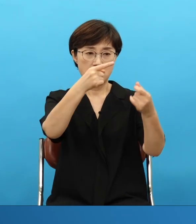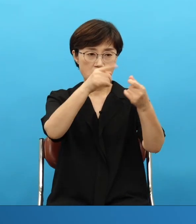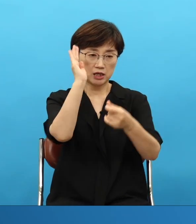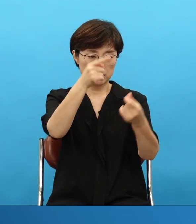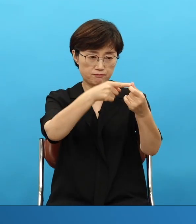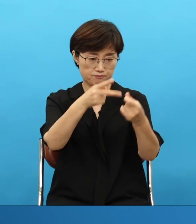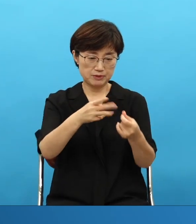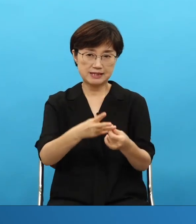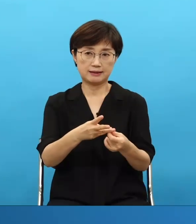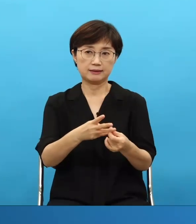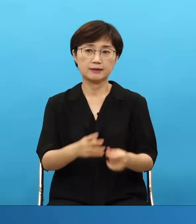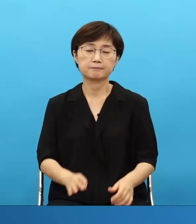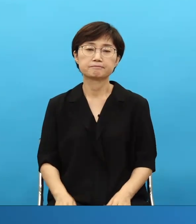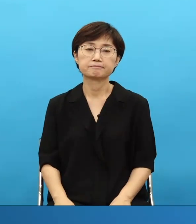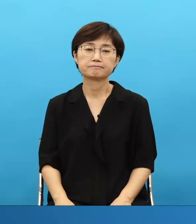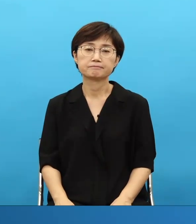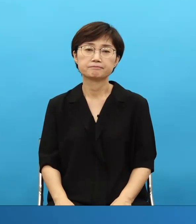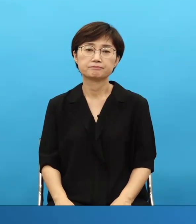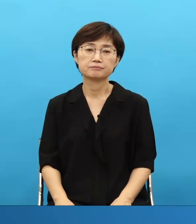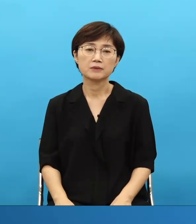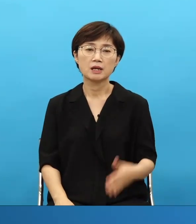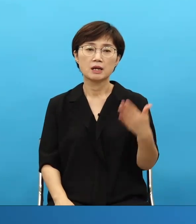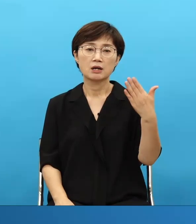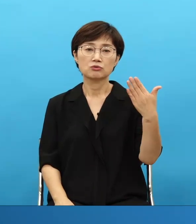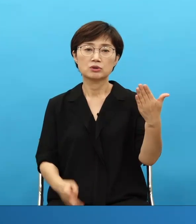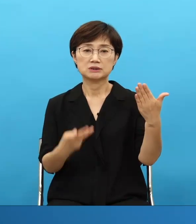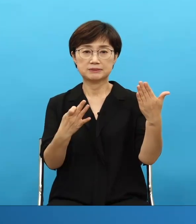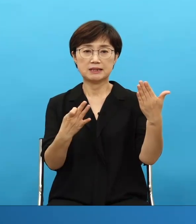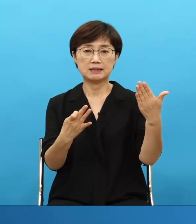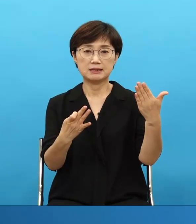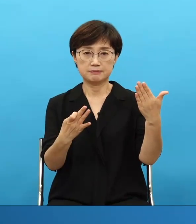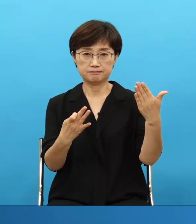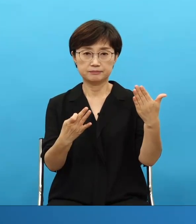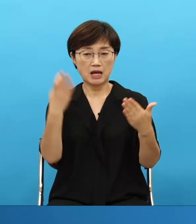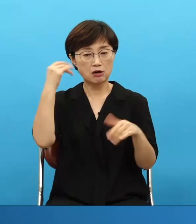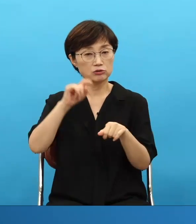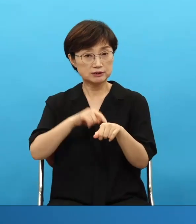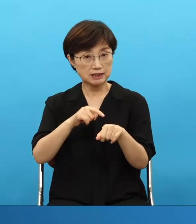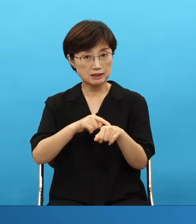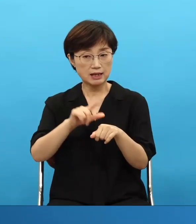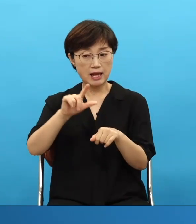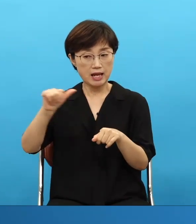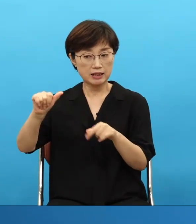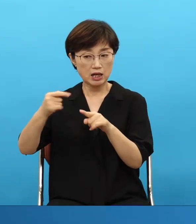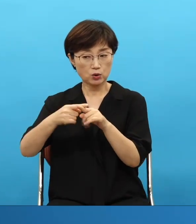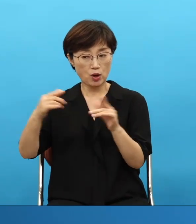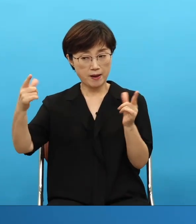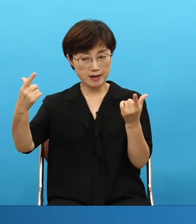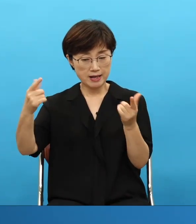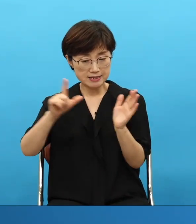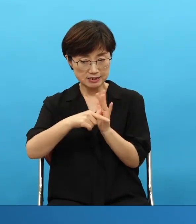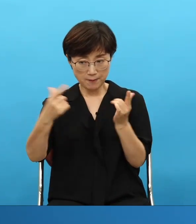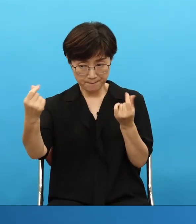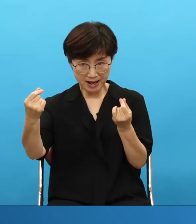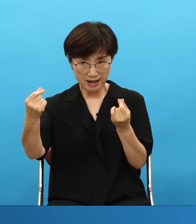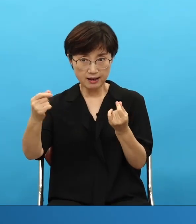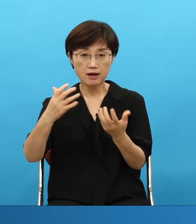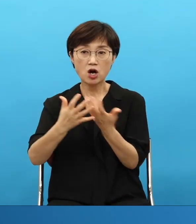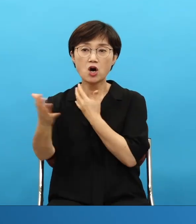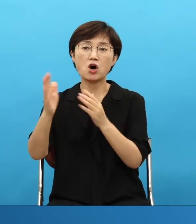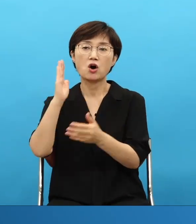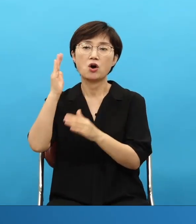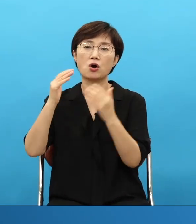진행됩니다. 14일 토요 핵심은 한국 시간 기준으로 LA 임마누엘 남가주교회에서 현지 생방송으로